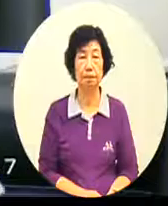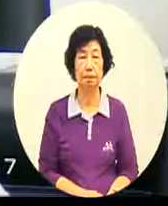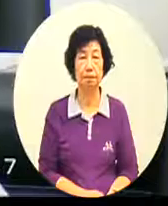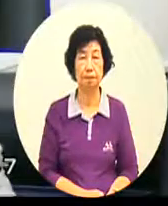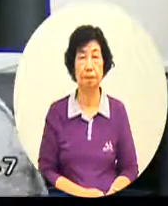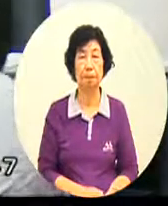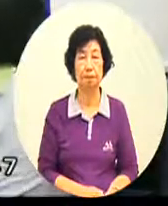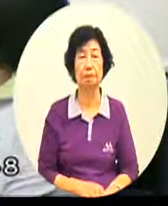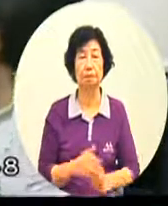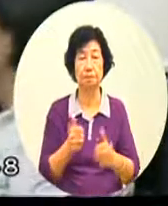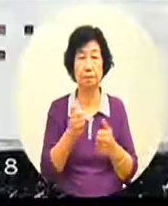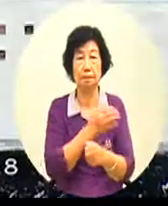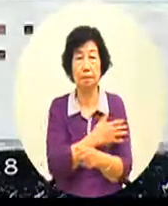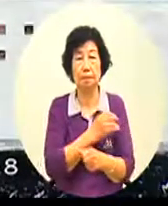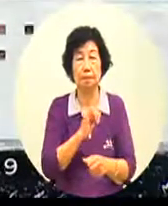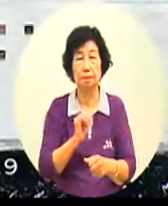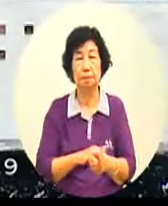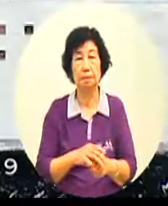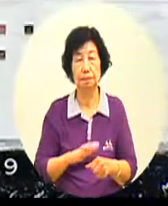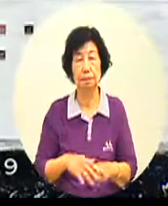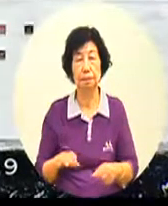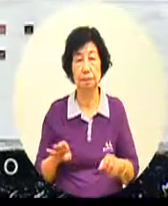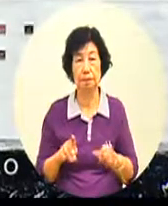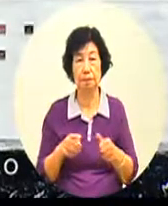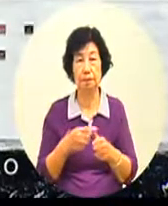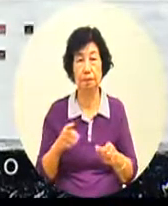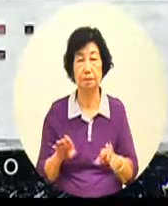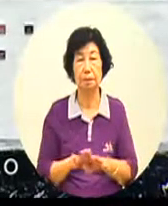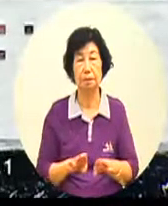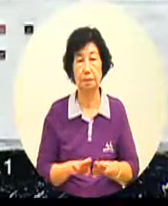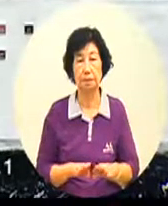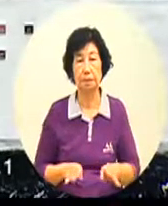好，谢谢陈慧文议员的支持，我们先休息10分钟。